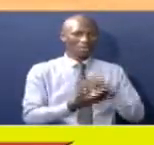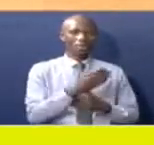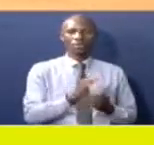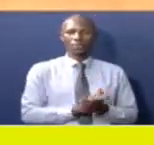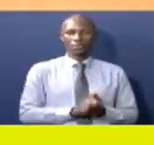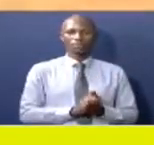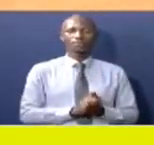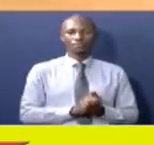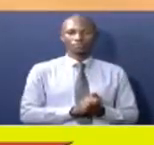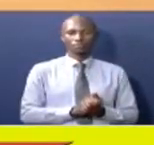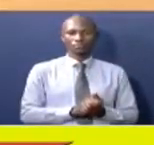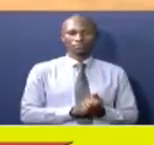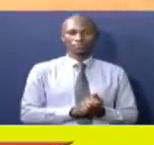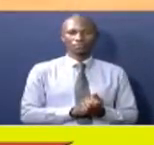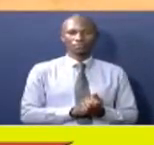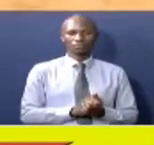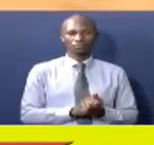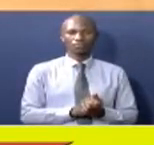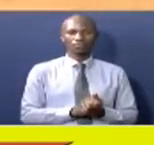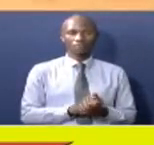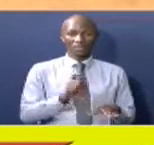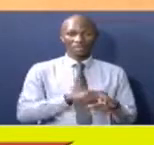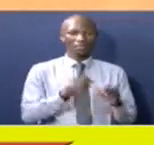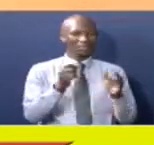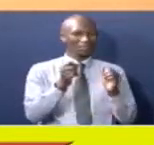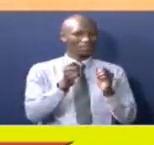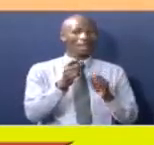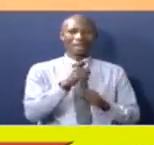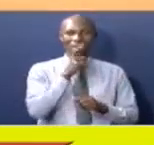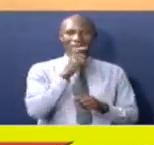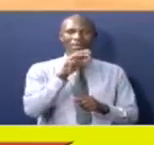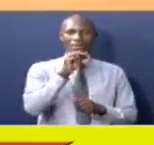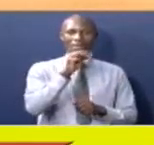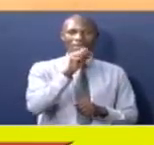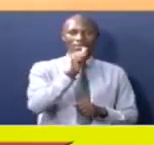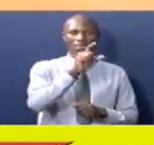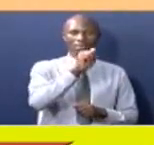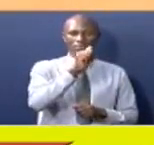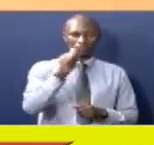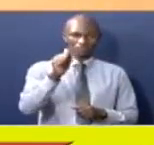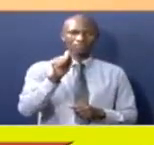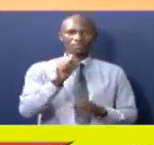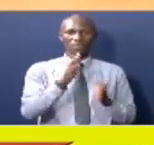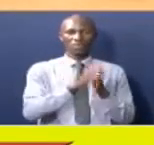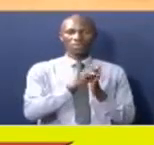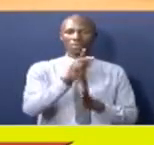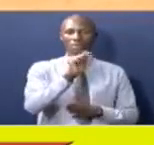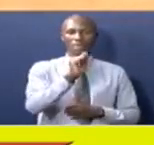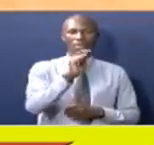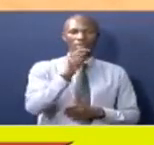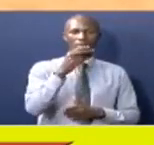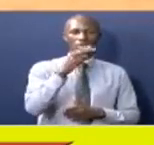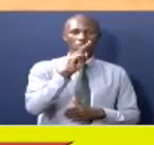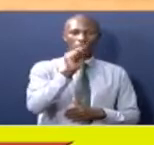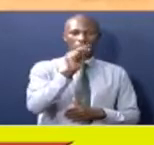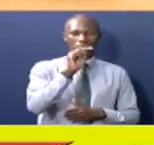Unicorn maikoma na Kadhimani Starlet mwendo nwa saa mwanza na Indi Mala Starlet maikoma na Nakidhuani Starlet